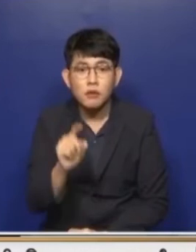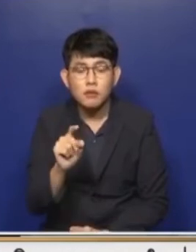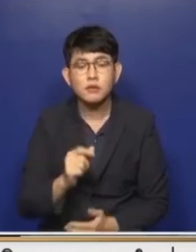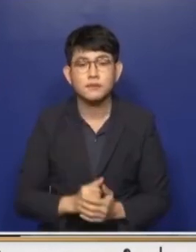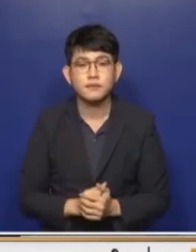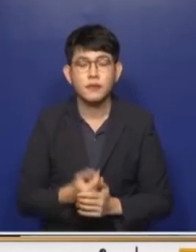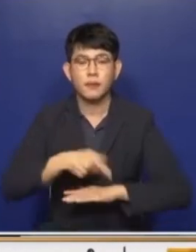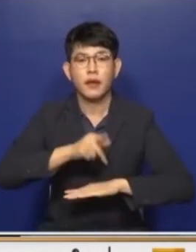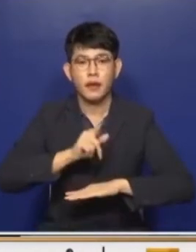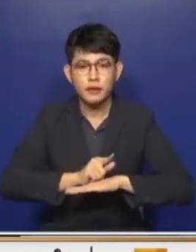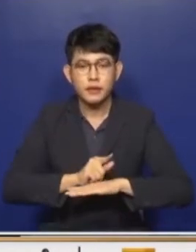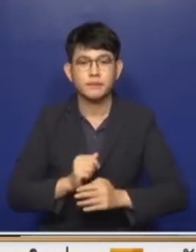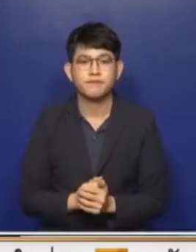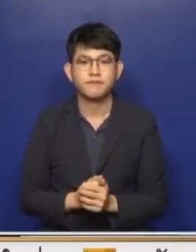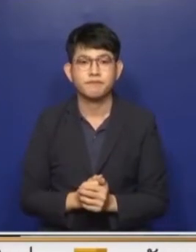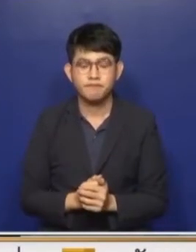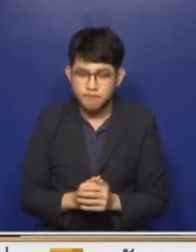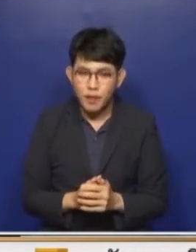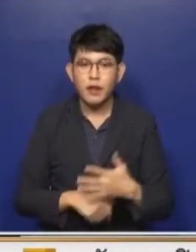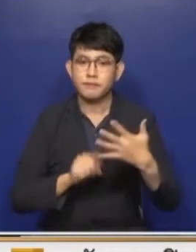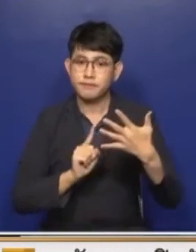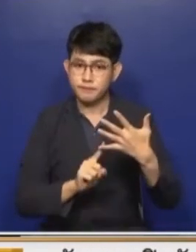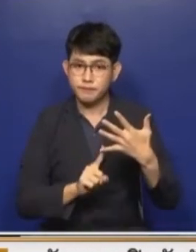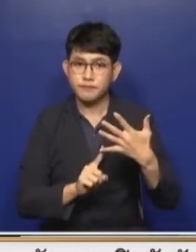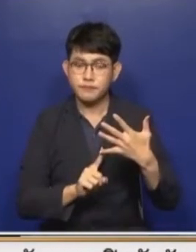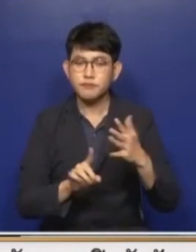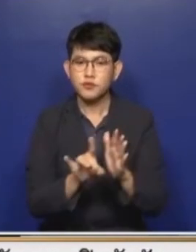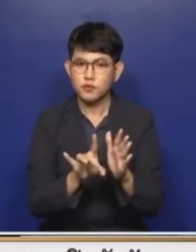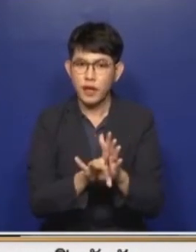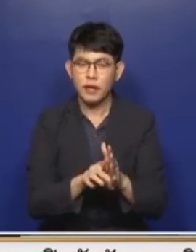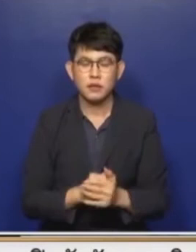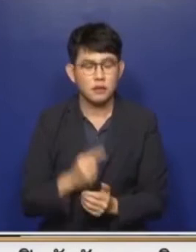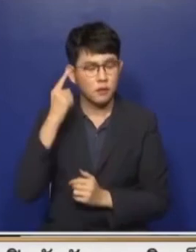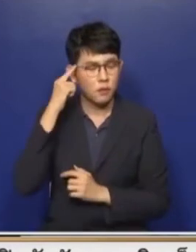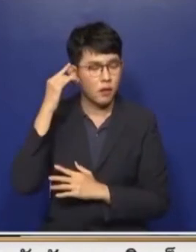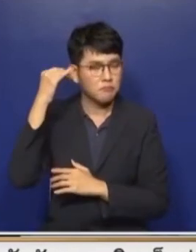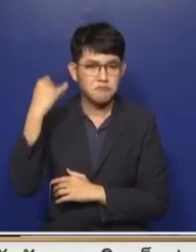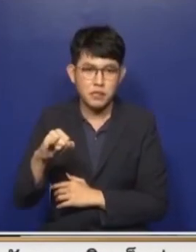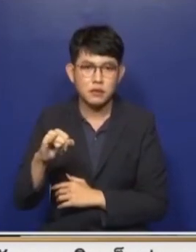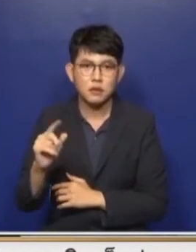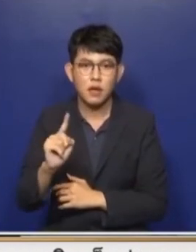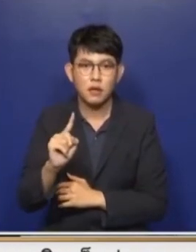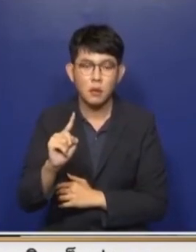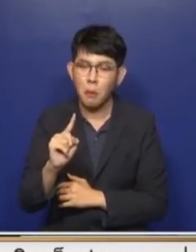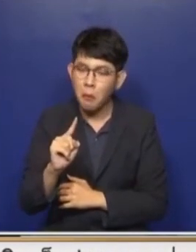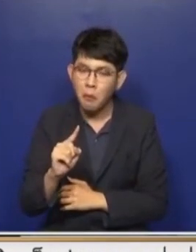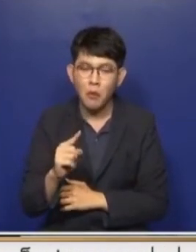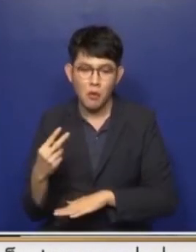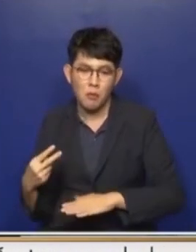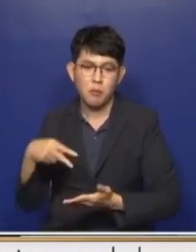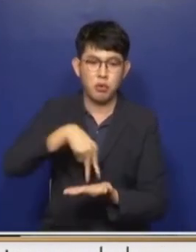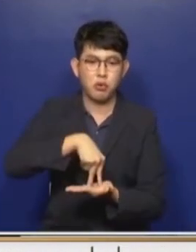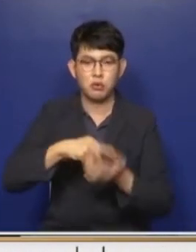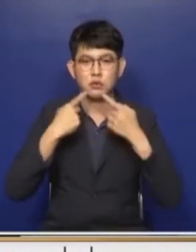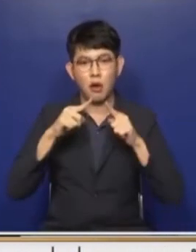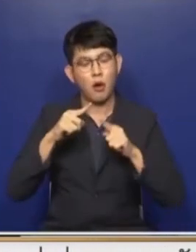ท่ทขวบค่ะชดับว่า burิดหวังอย่มากก่อนการลกขนมา ตอบคำถามของผล